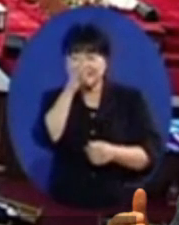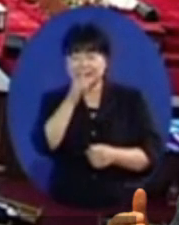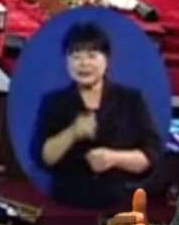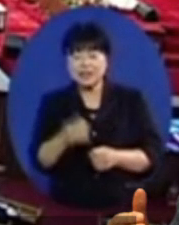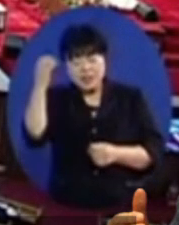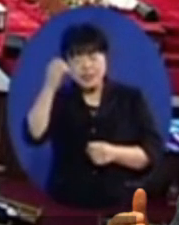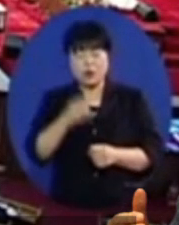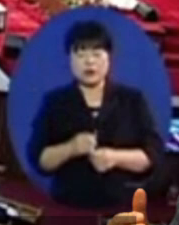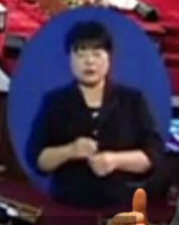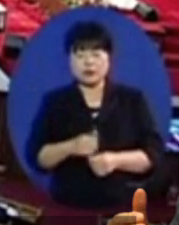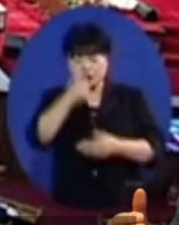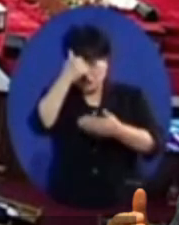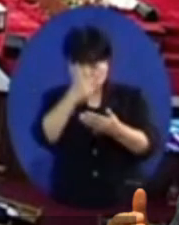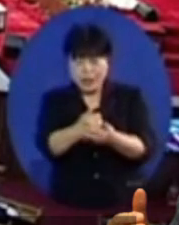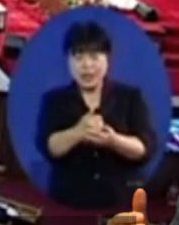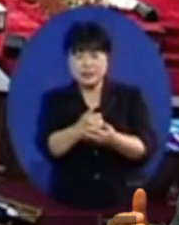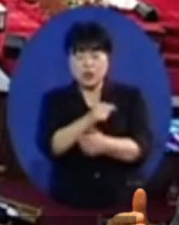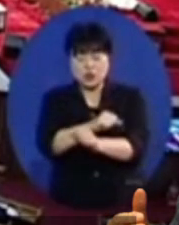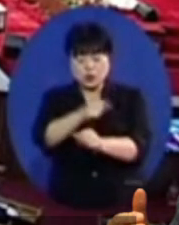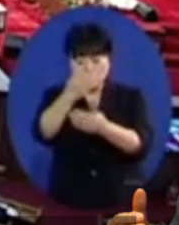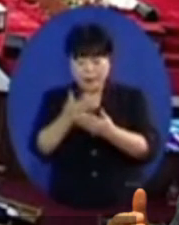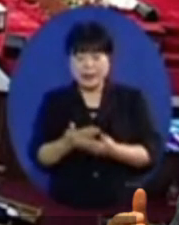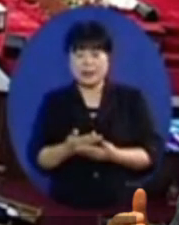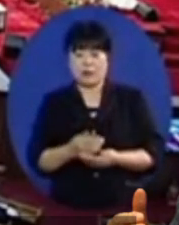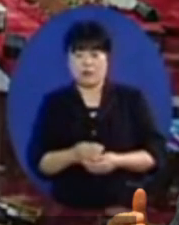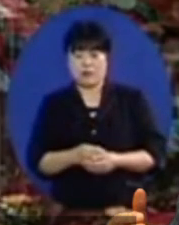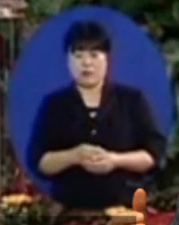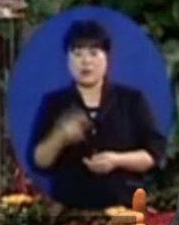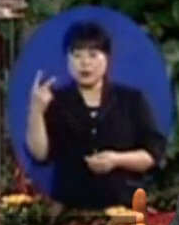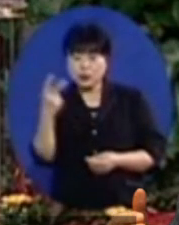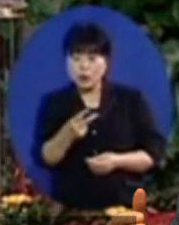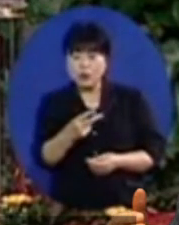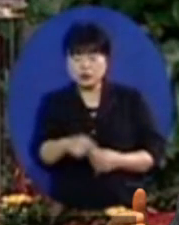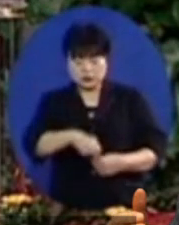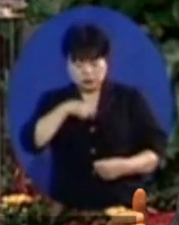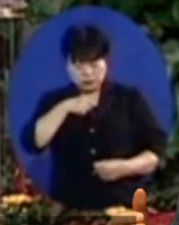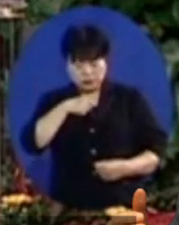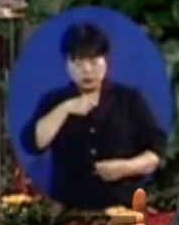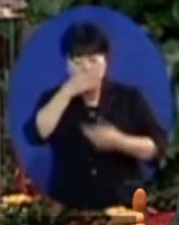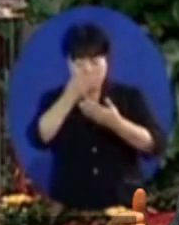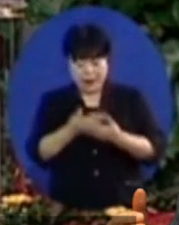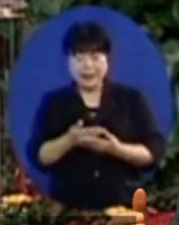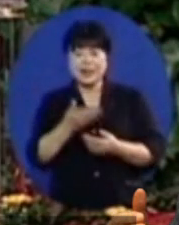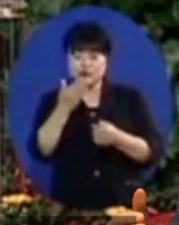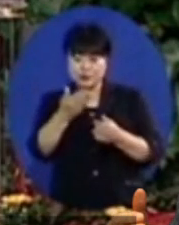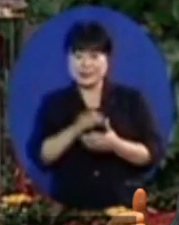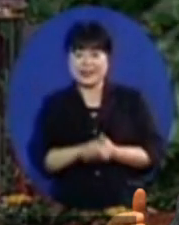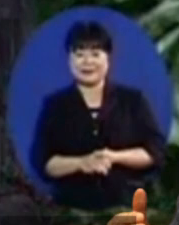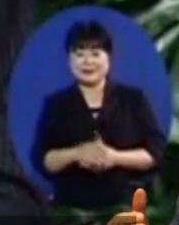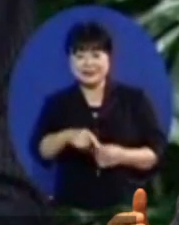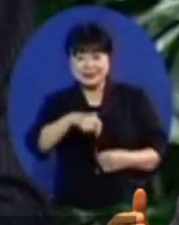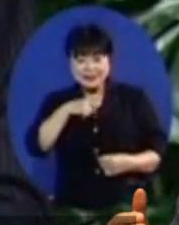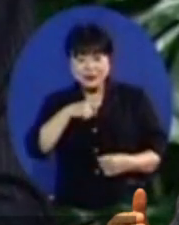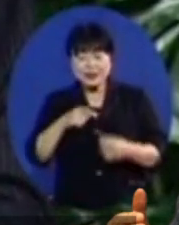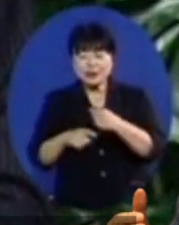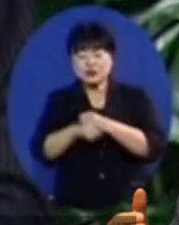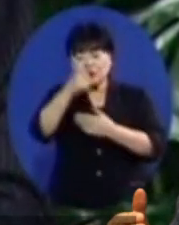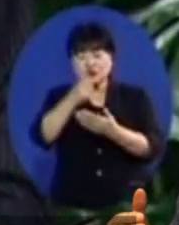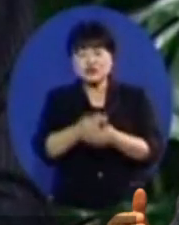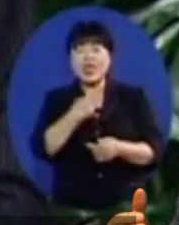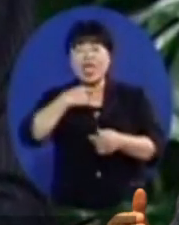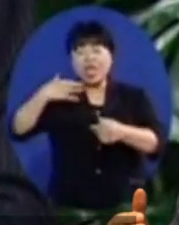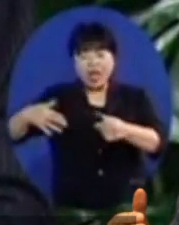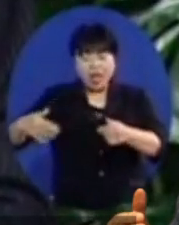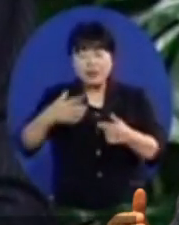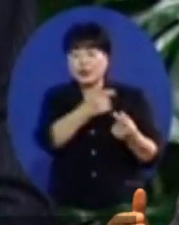영혼이 모든 죄에서 용서함을 다 받고 의롭다함을 얻는다는 것입니다. 의롭다는 것은 죄를 한 번도